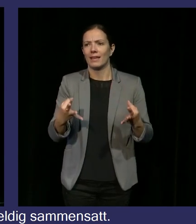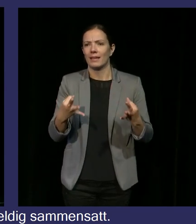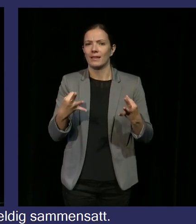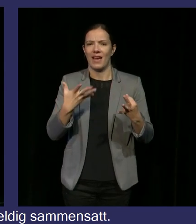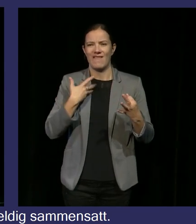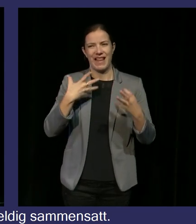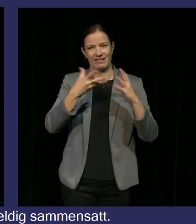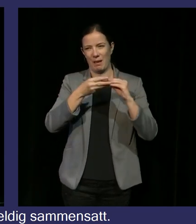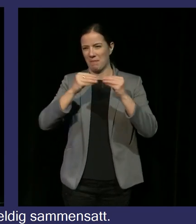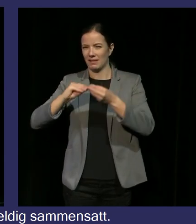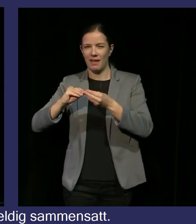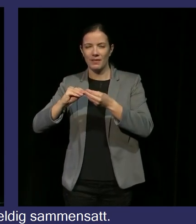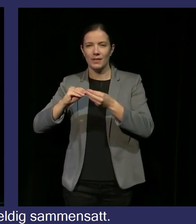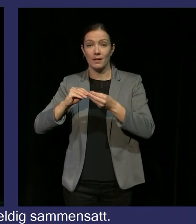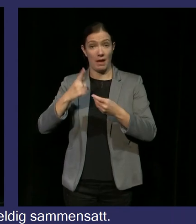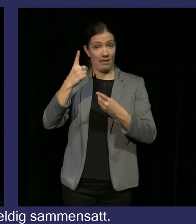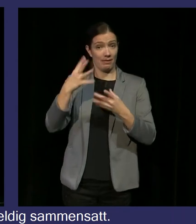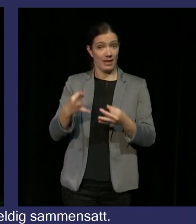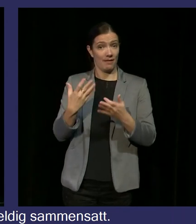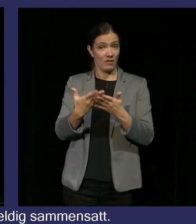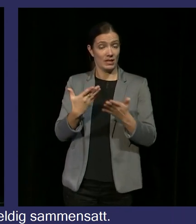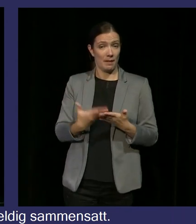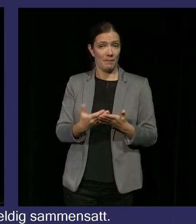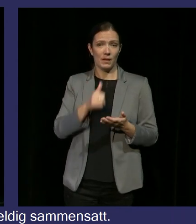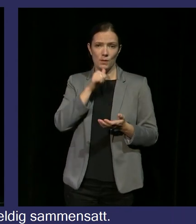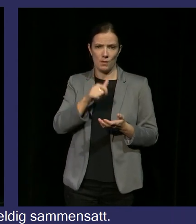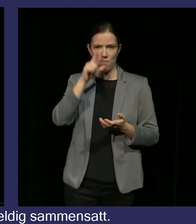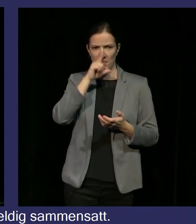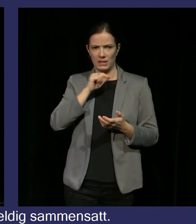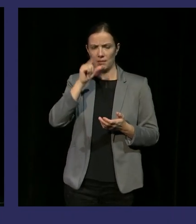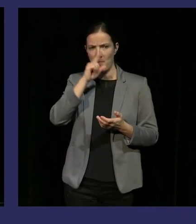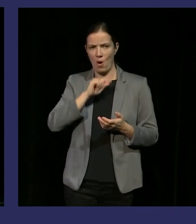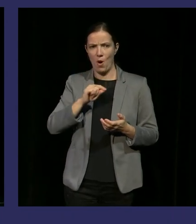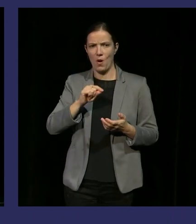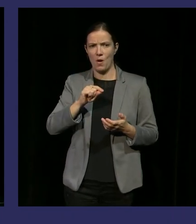sammensett. Og en ting at vi må sørge for at,